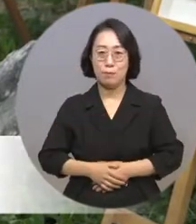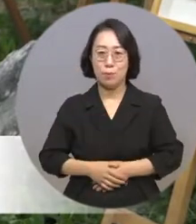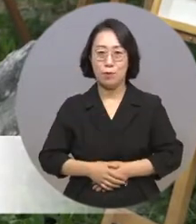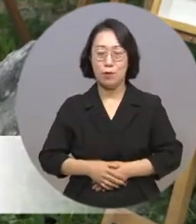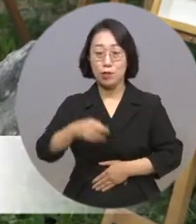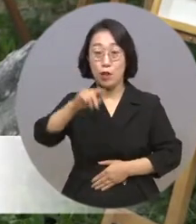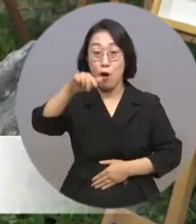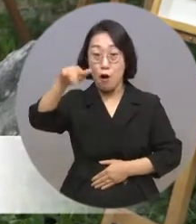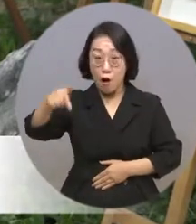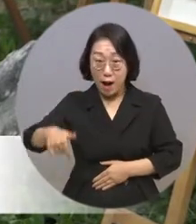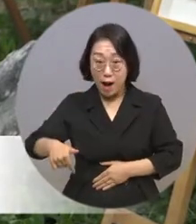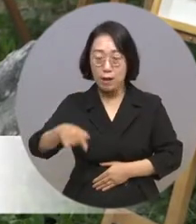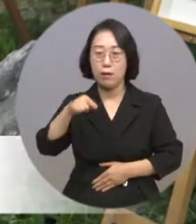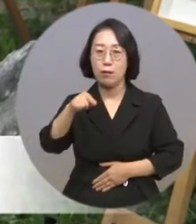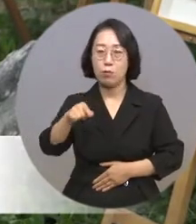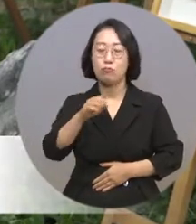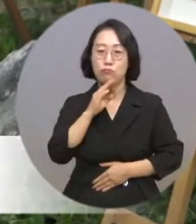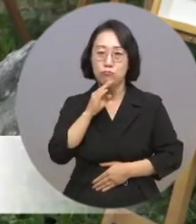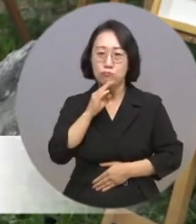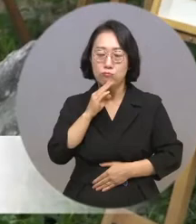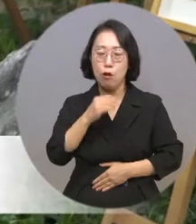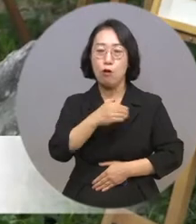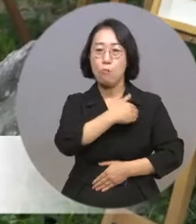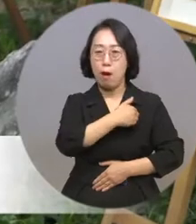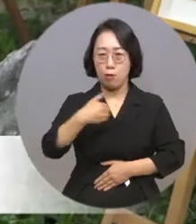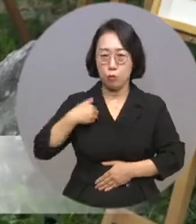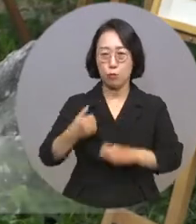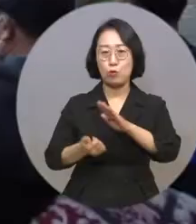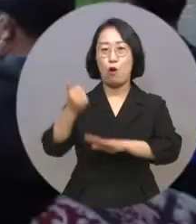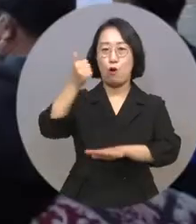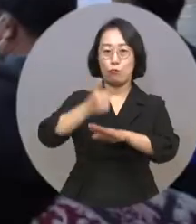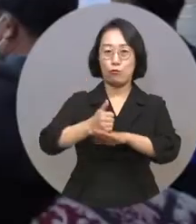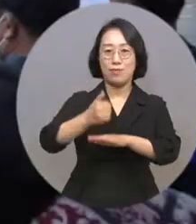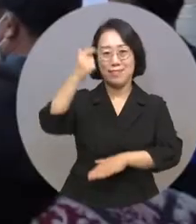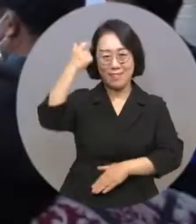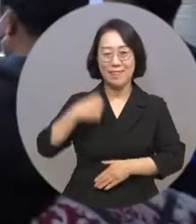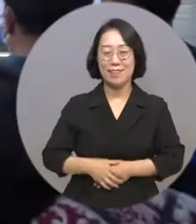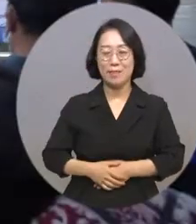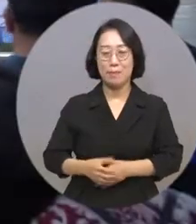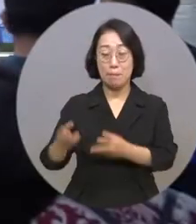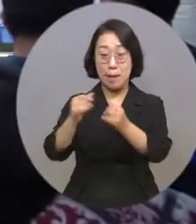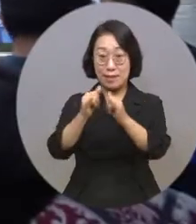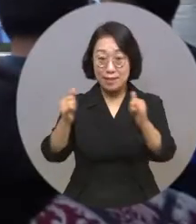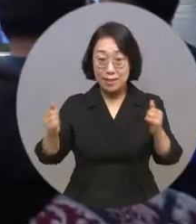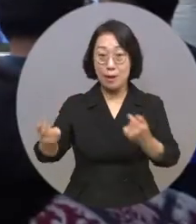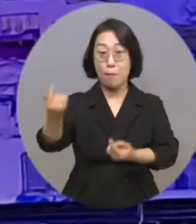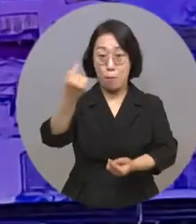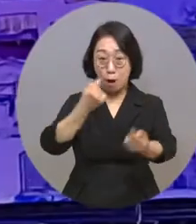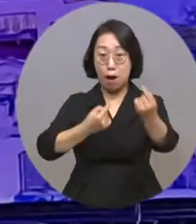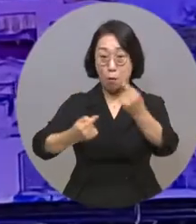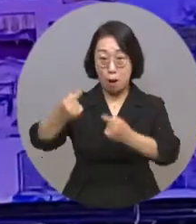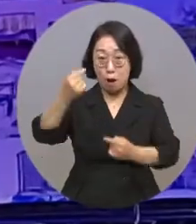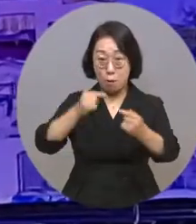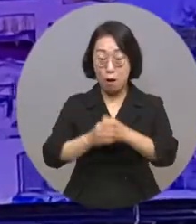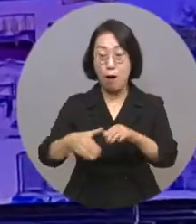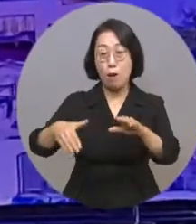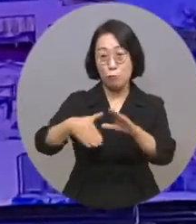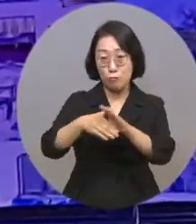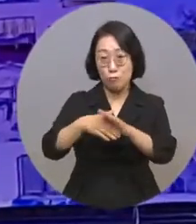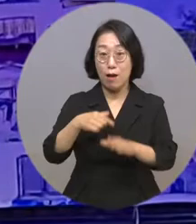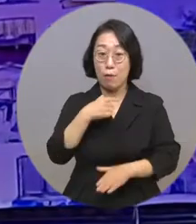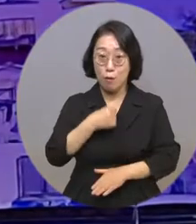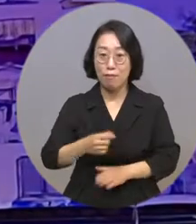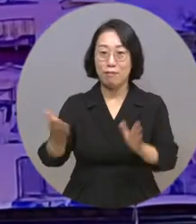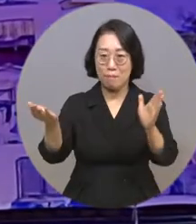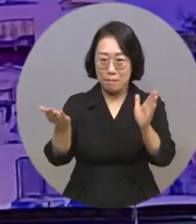해보면 나름대로의 성취감을 또 느낄 수가 있거든요. 많은 시민의 참여로 시민의 문화 욕구를